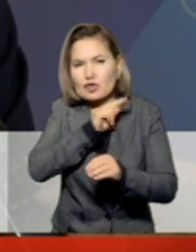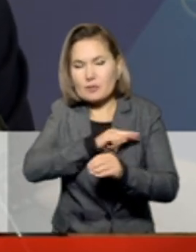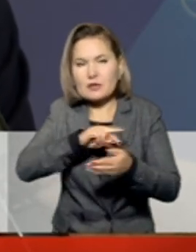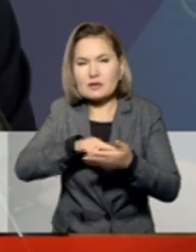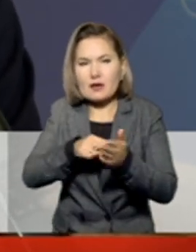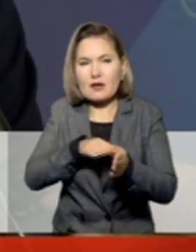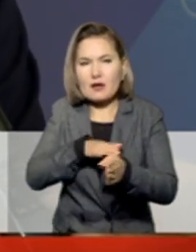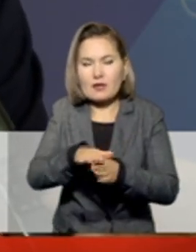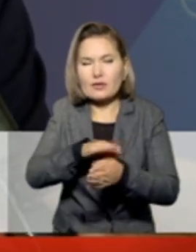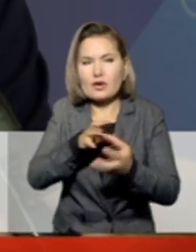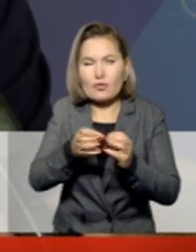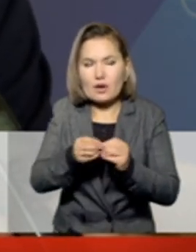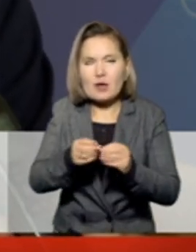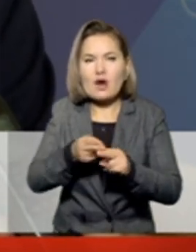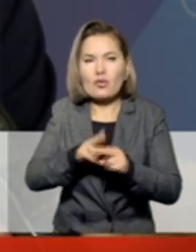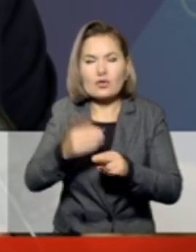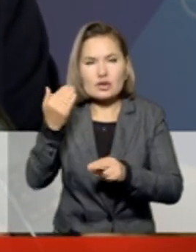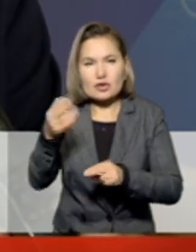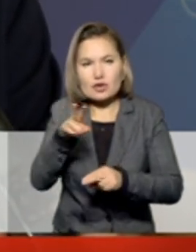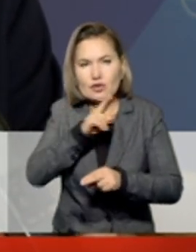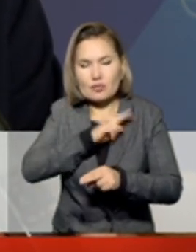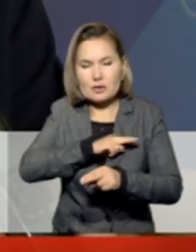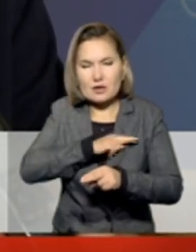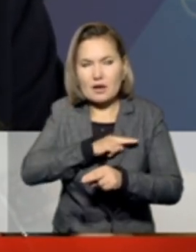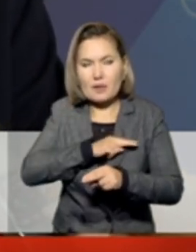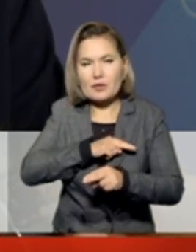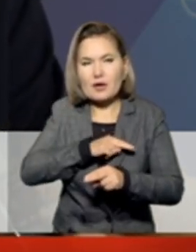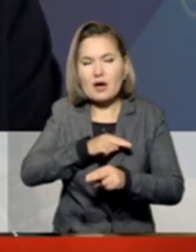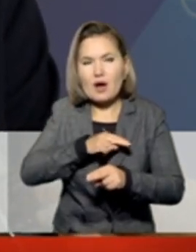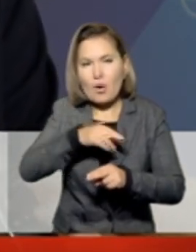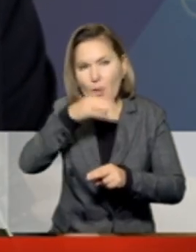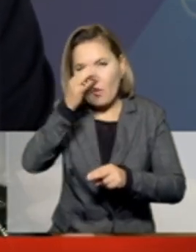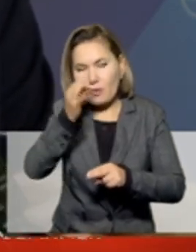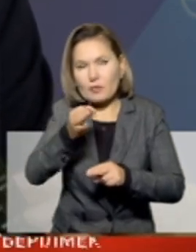да, ең алдыңғы деген қатарлы тәжірибесін алмасып отырамыз.